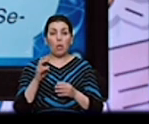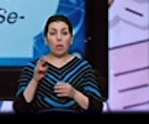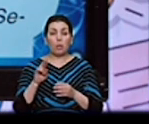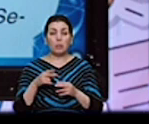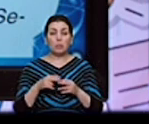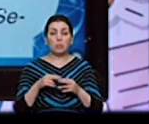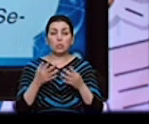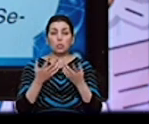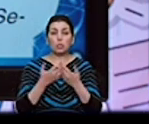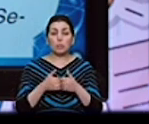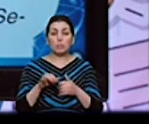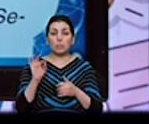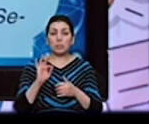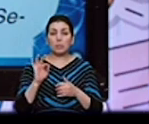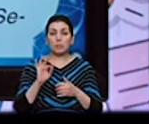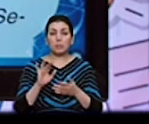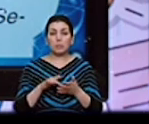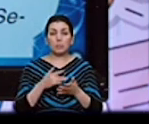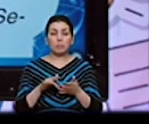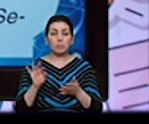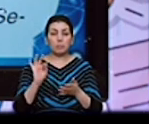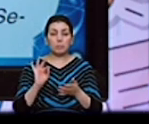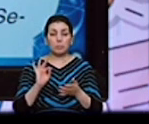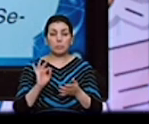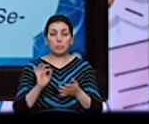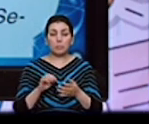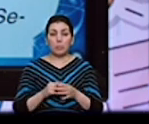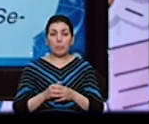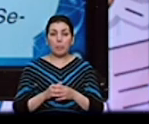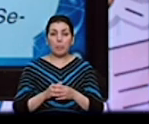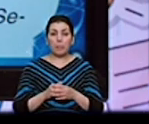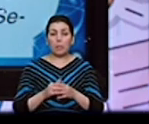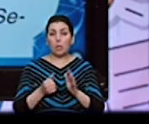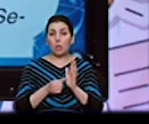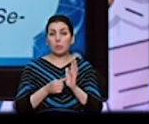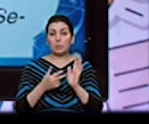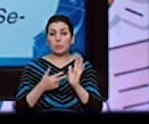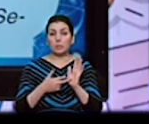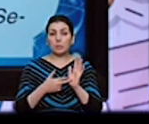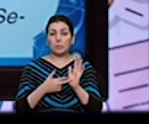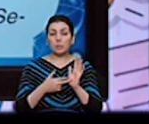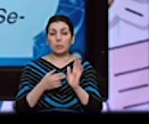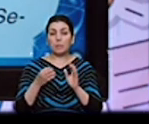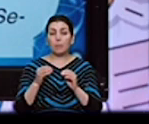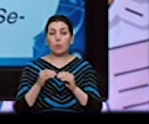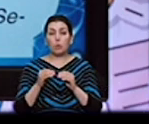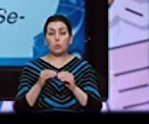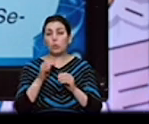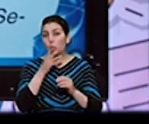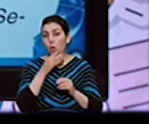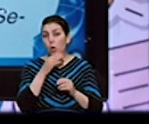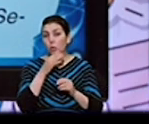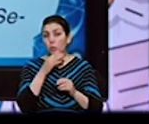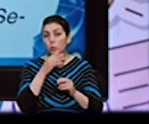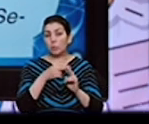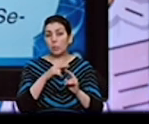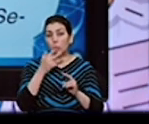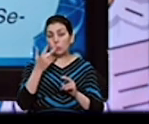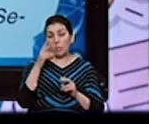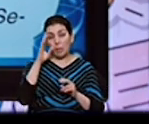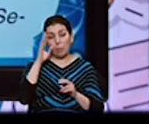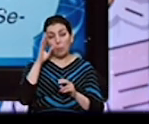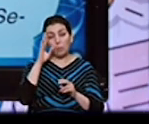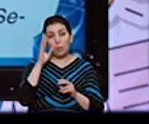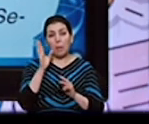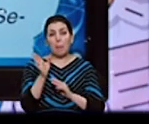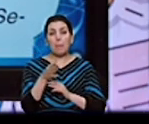esa hisobchi haqida. Diqqat bilan tinglang. 6, 8 va 10 yosh atrofidagi 3